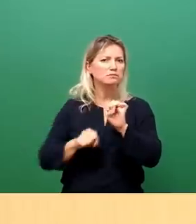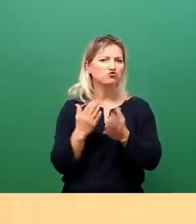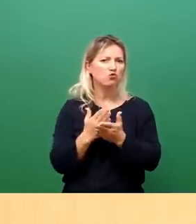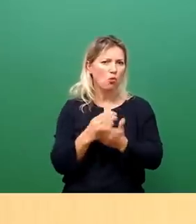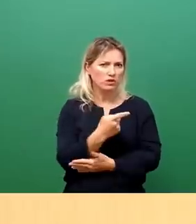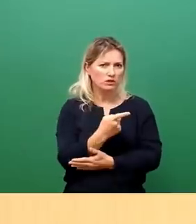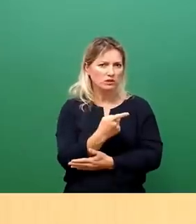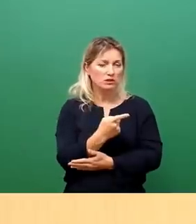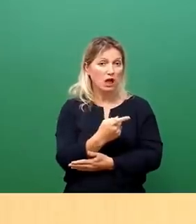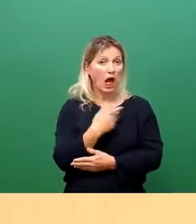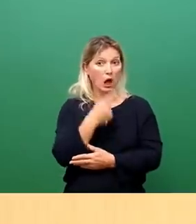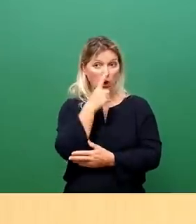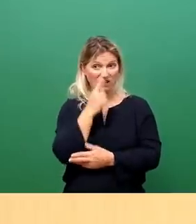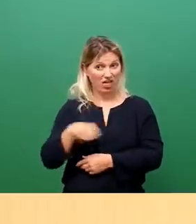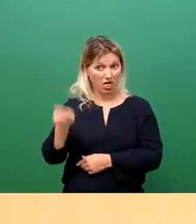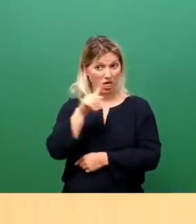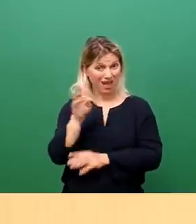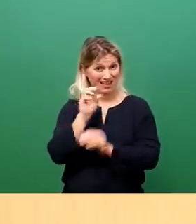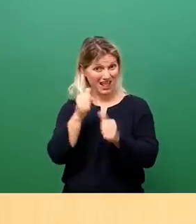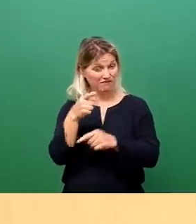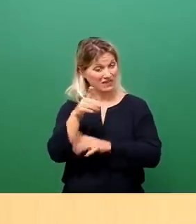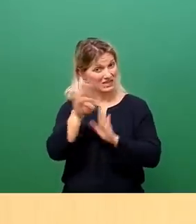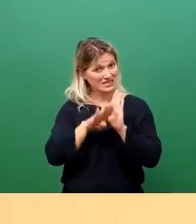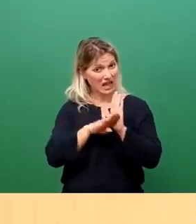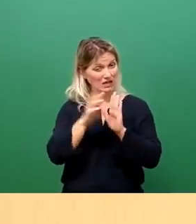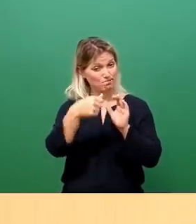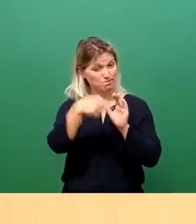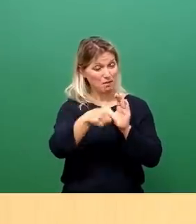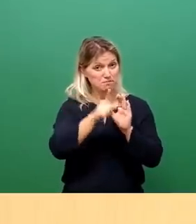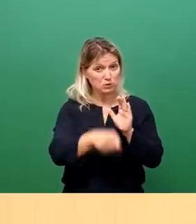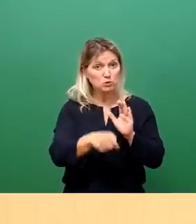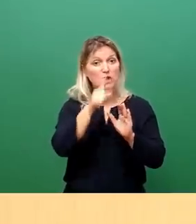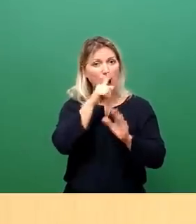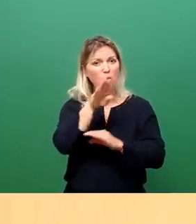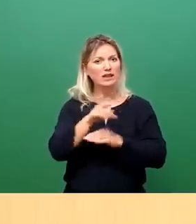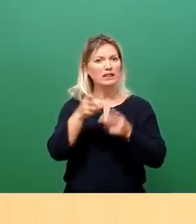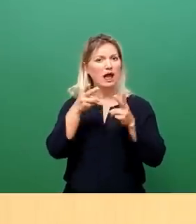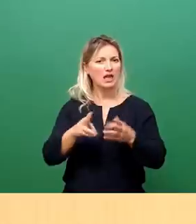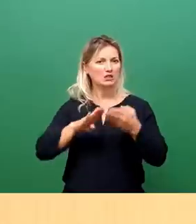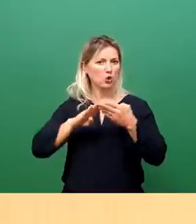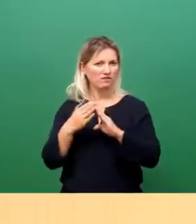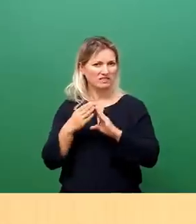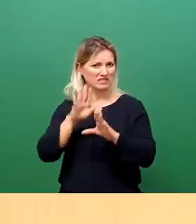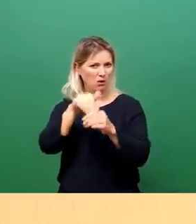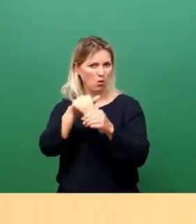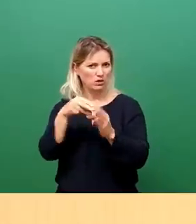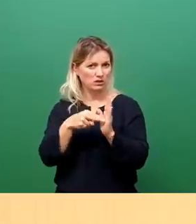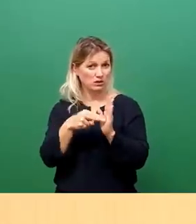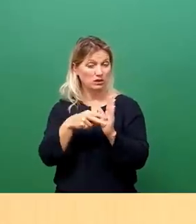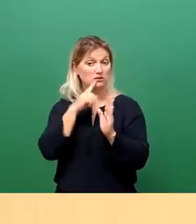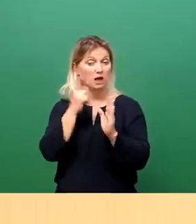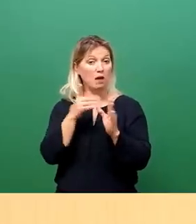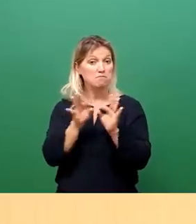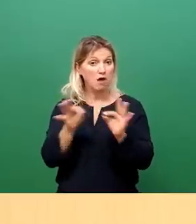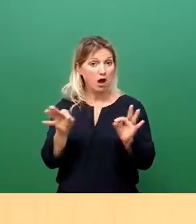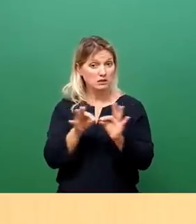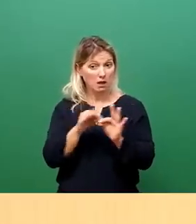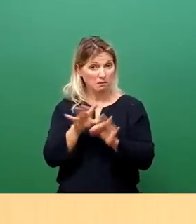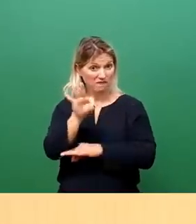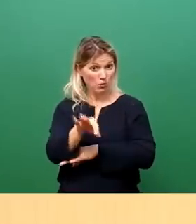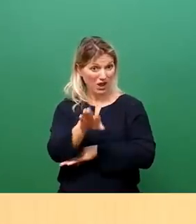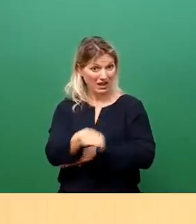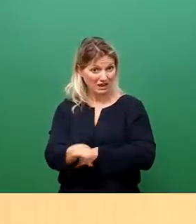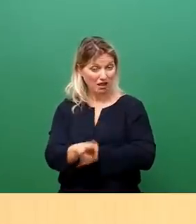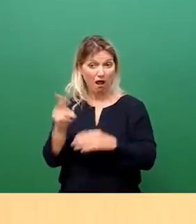es praktisch umzusetzen mit der UN-Kinderrechtskonvention. Diese besagt, dass bei allen Maßnahmen, die Kinder betreffen, egal ob von